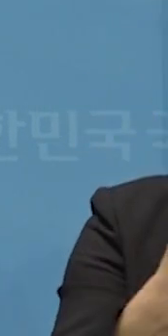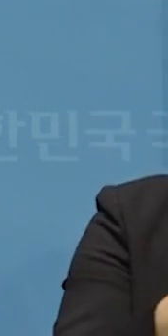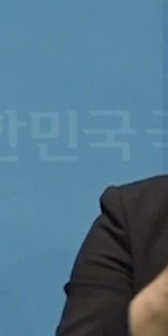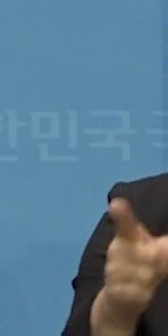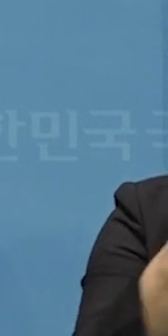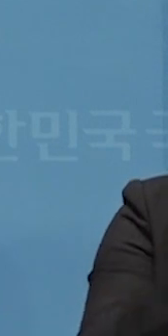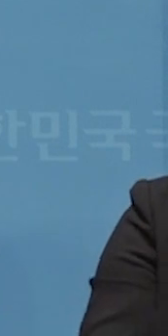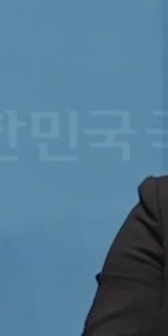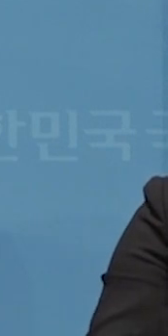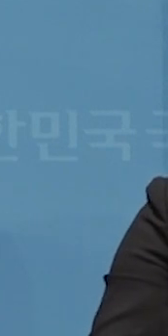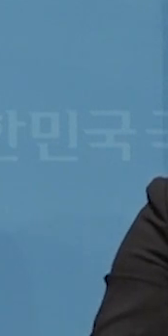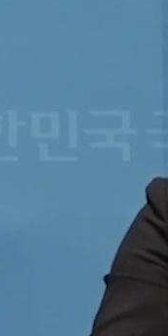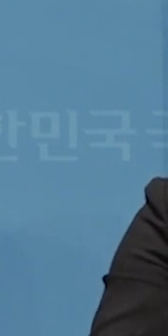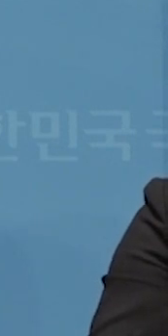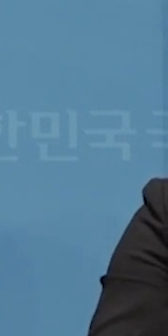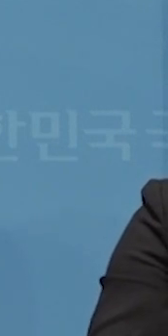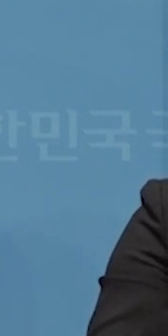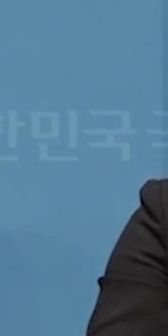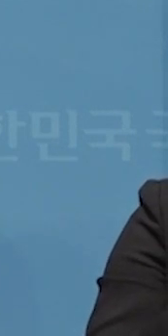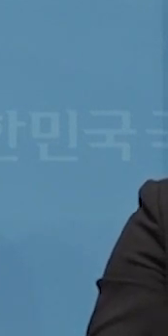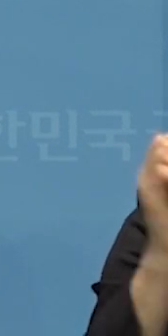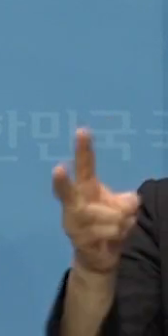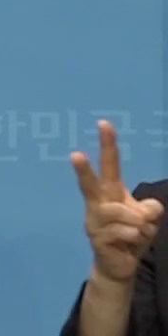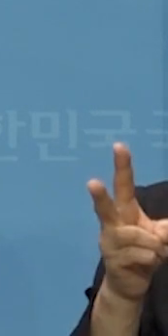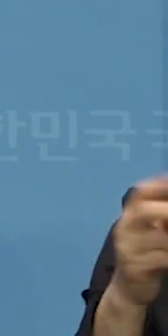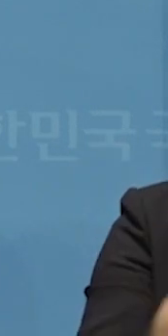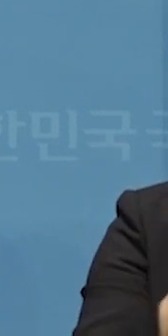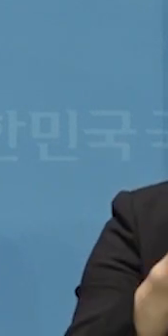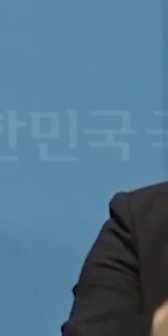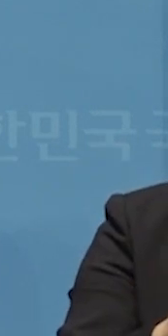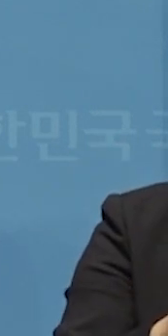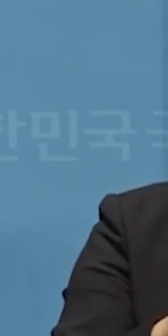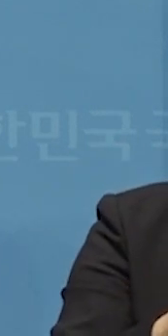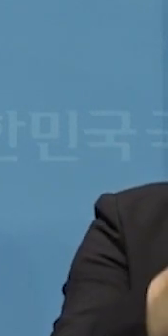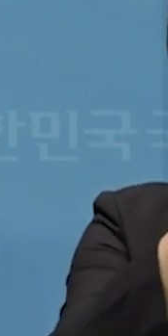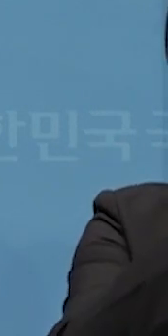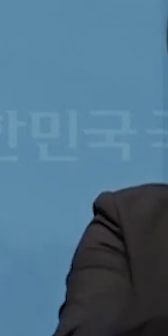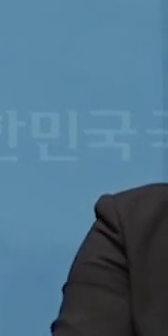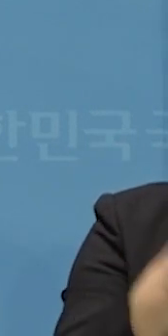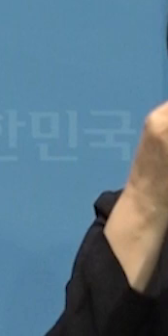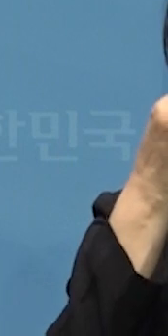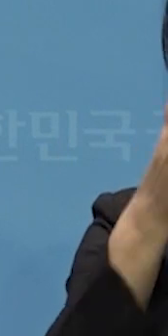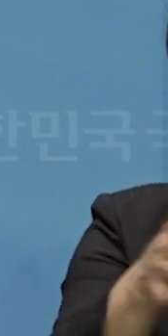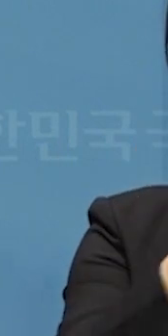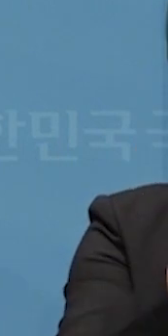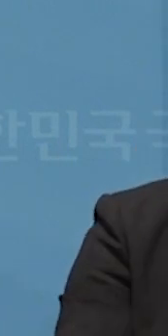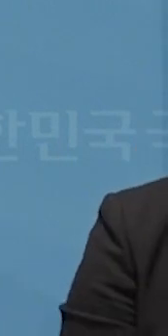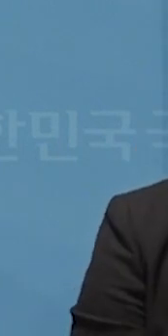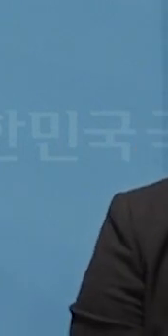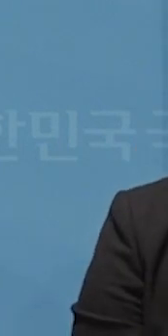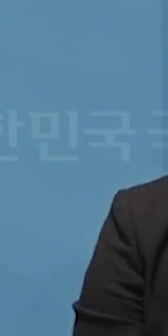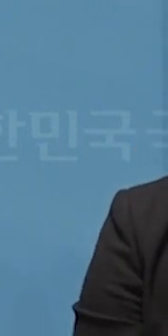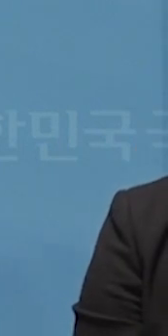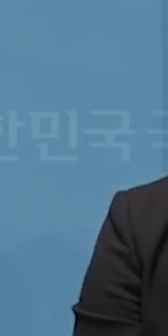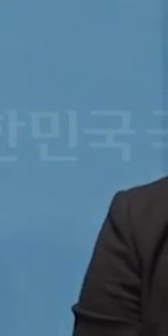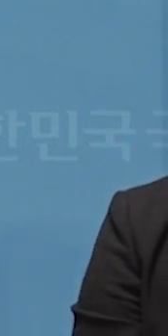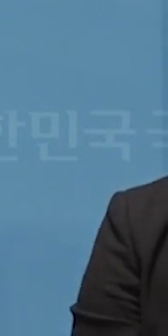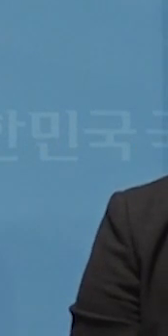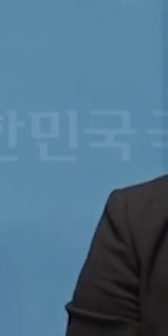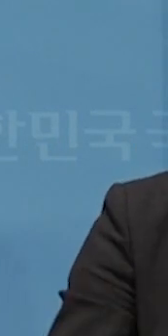적대적 공생 관계인 거대 양당의을 라에게 보여주는 것이라 생합니다